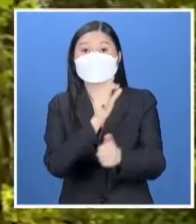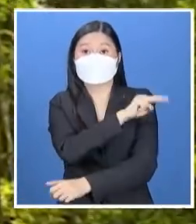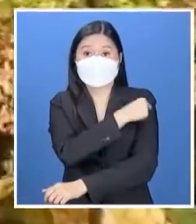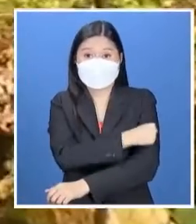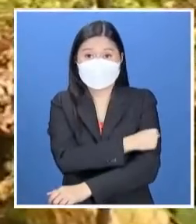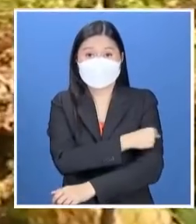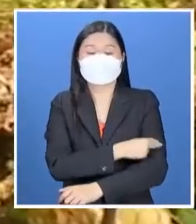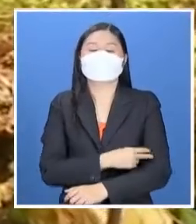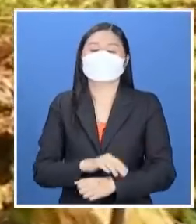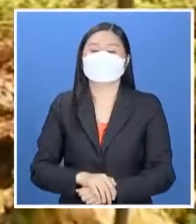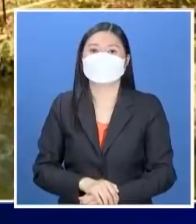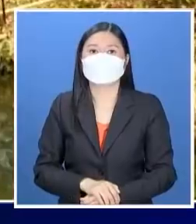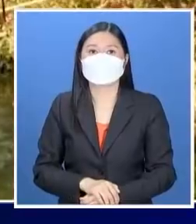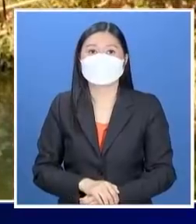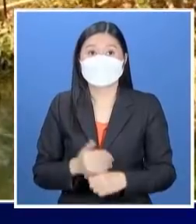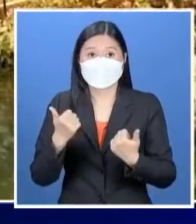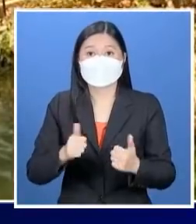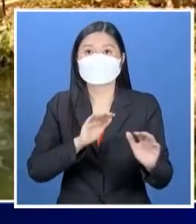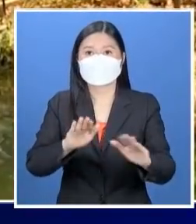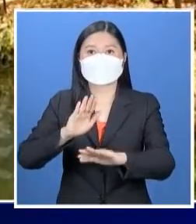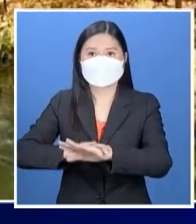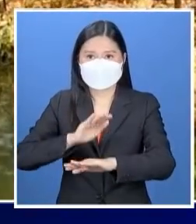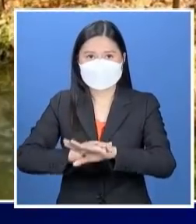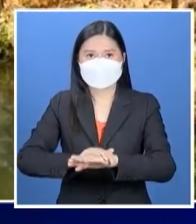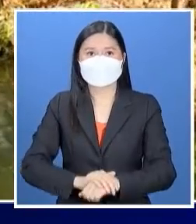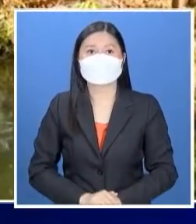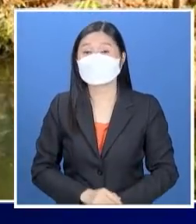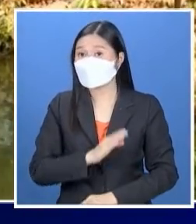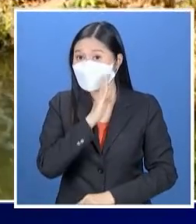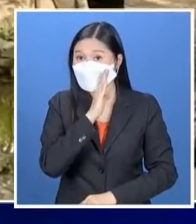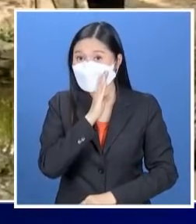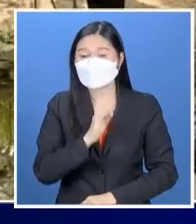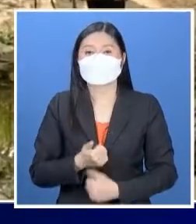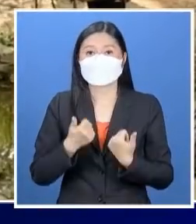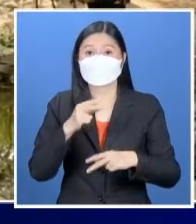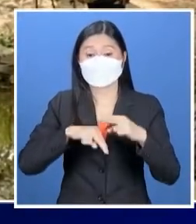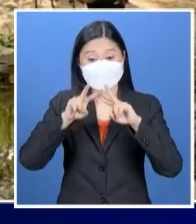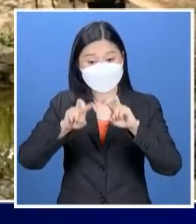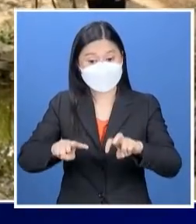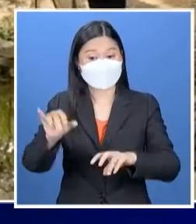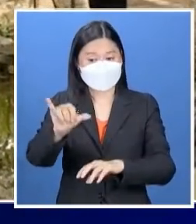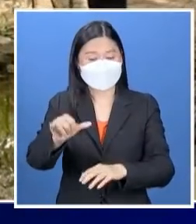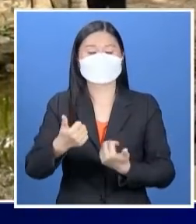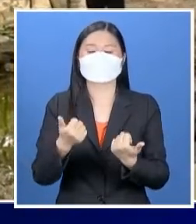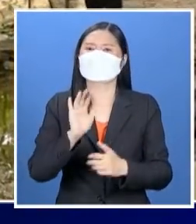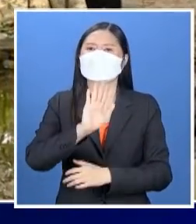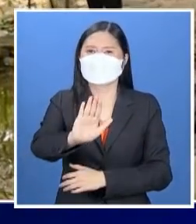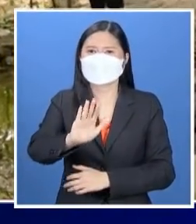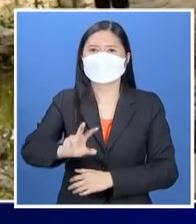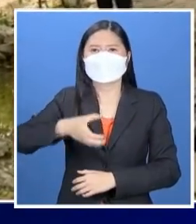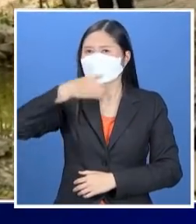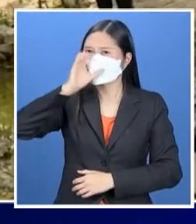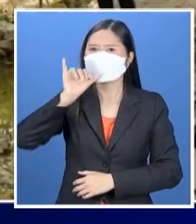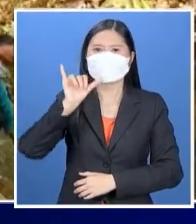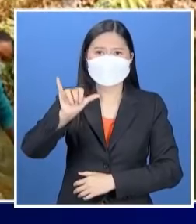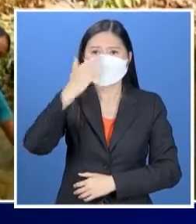ขอำเภอกันทรลักษณ์บอกว่าตอนนี้ฝากเตือนไว้ก่อนเลยตราบใดที่ยังไม่มีผลการตรวจพิสูจน์อย่าพึ่งเอาไปดื่